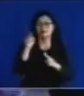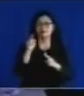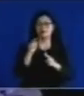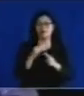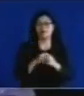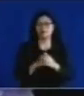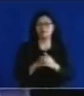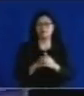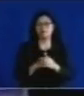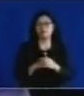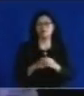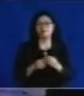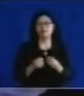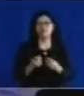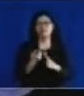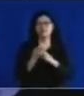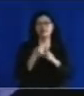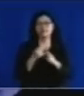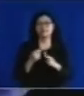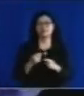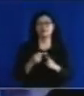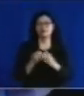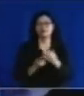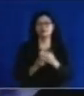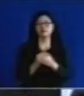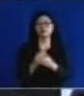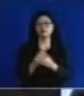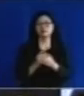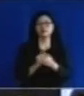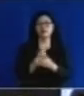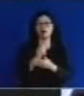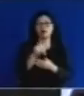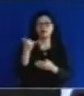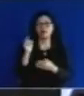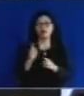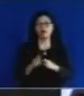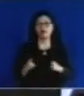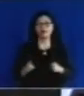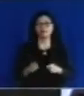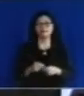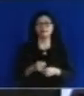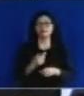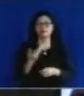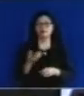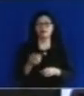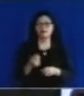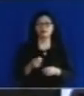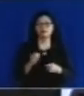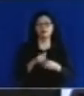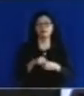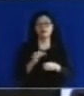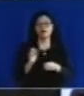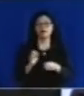pasangan calon yang lain. Saya minta kepada pasangan calon nomor urut 2 untuk mempersiapkan